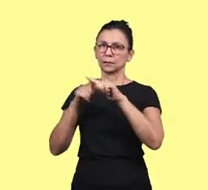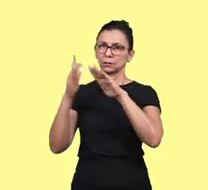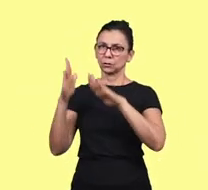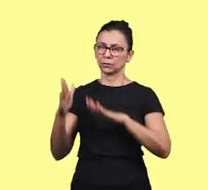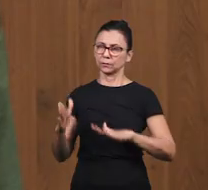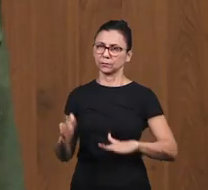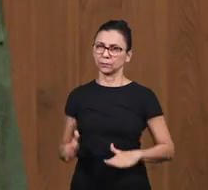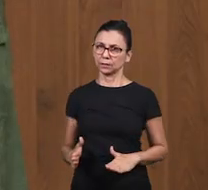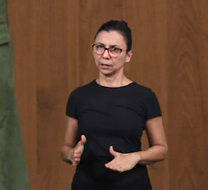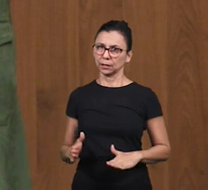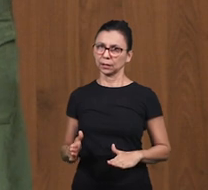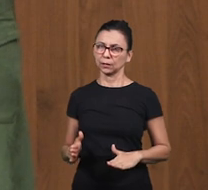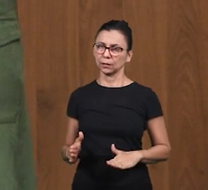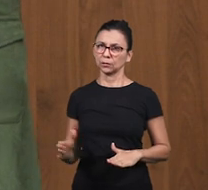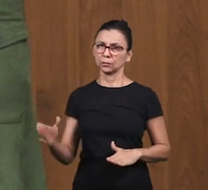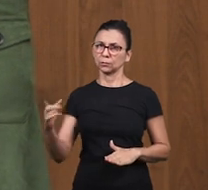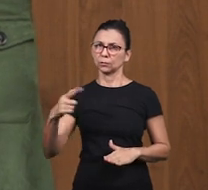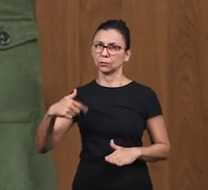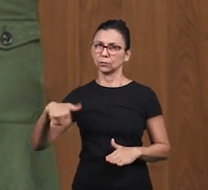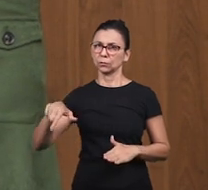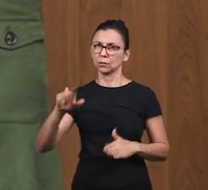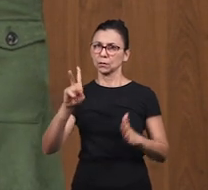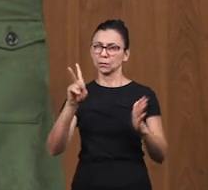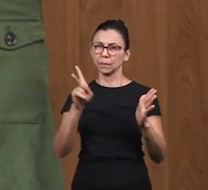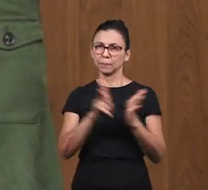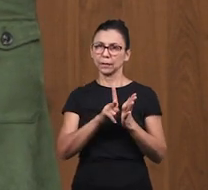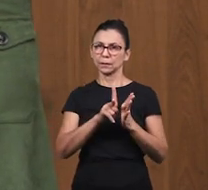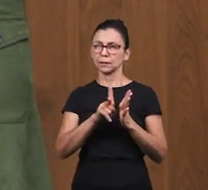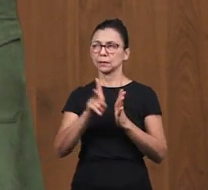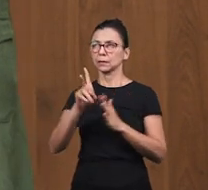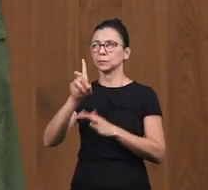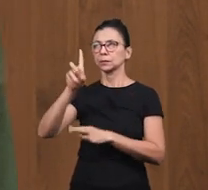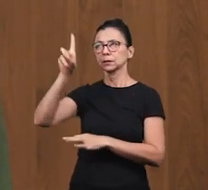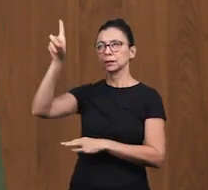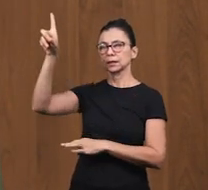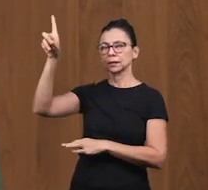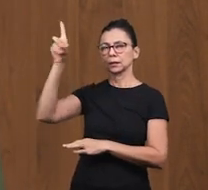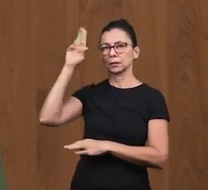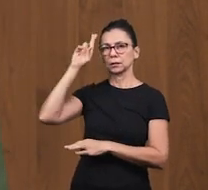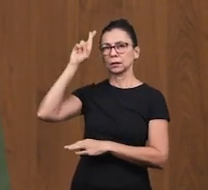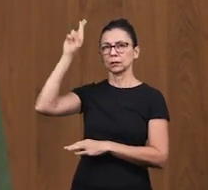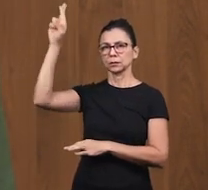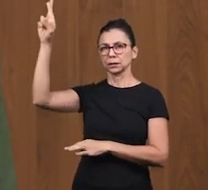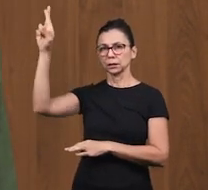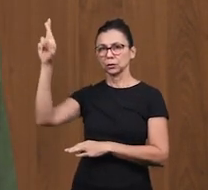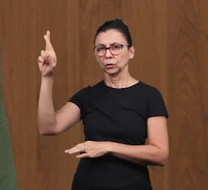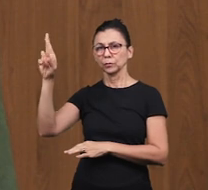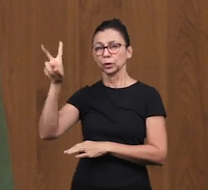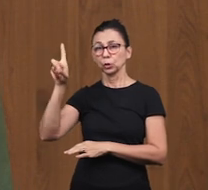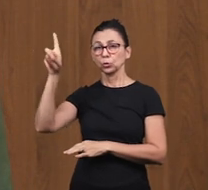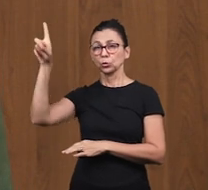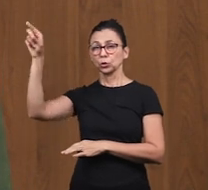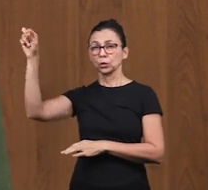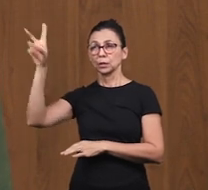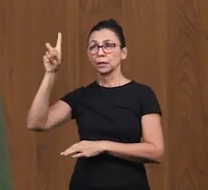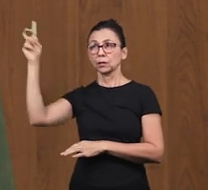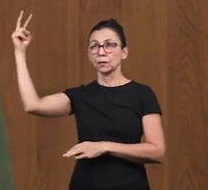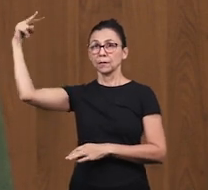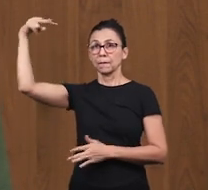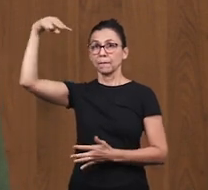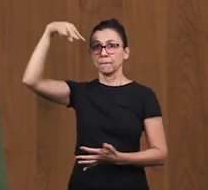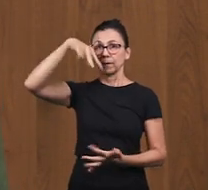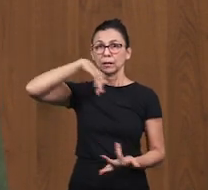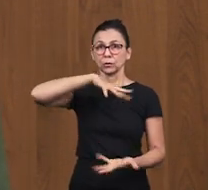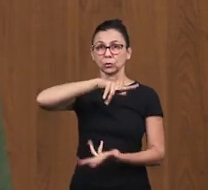Seigneur Jésus, l'héritage que le Père nous a donné, qui a été son Fils Jésus, pour nous purifier de nos péchés,